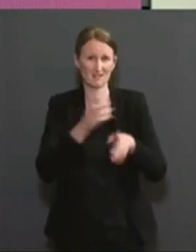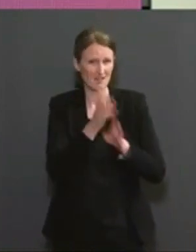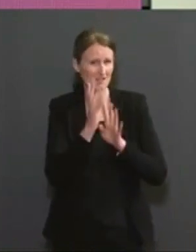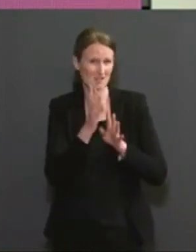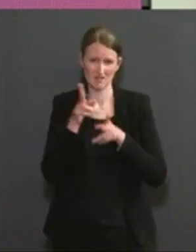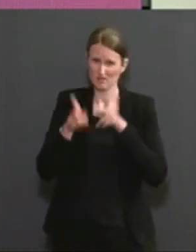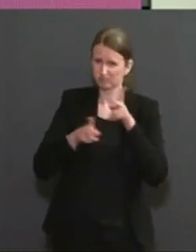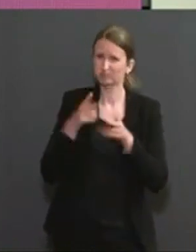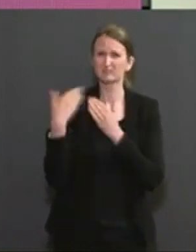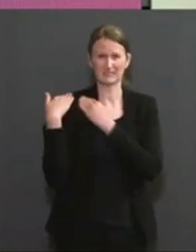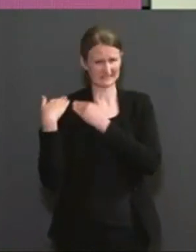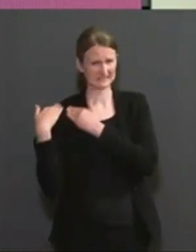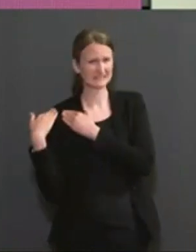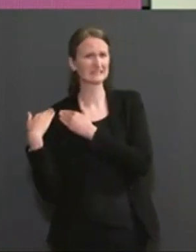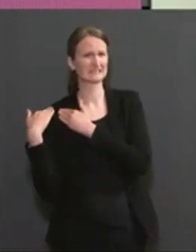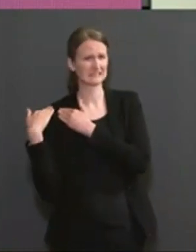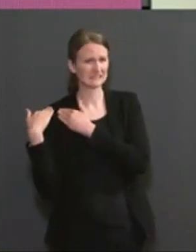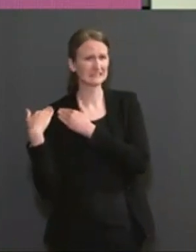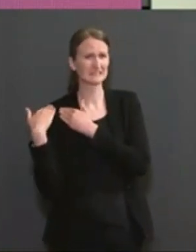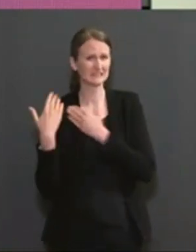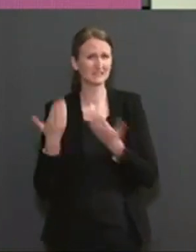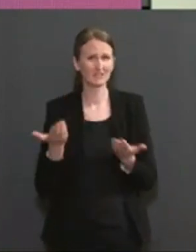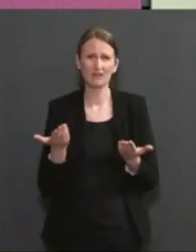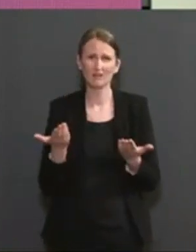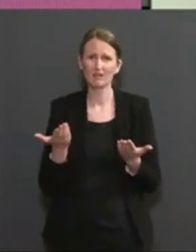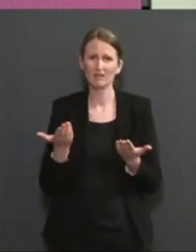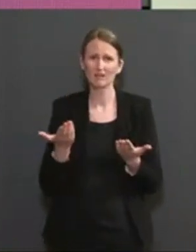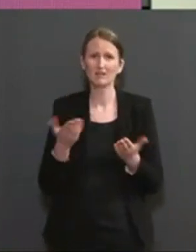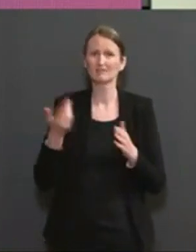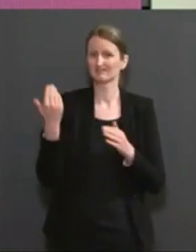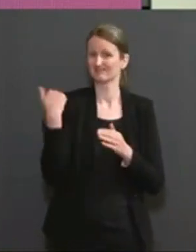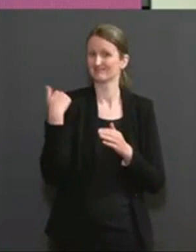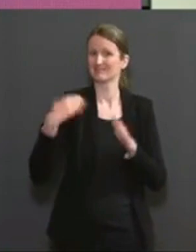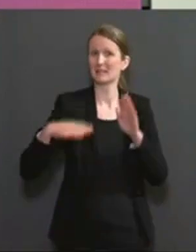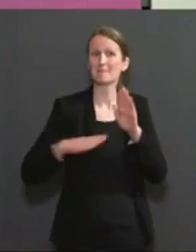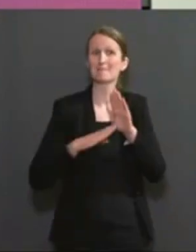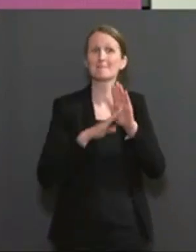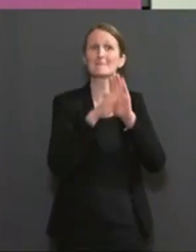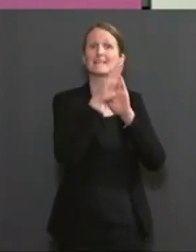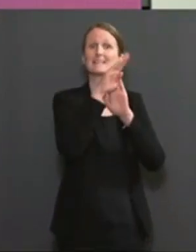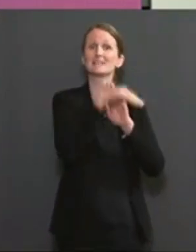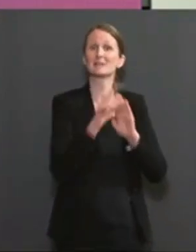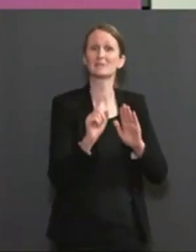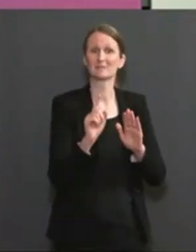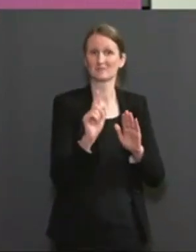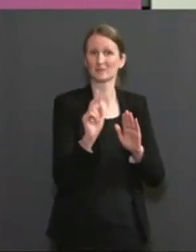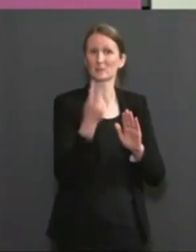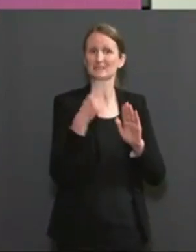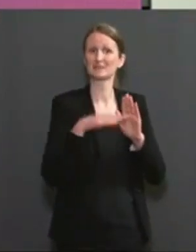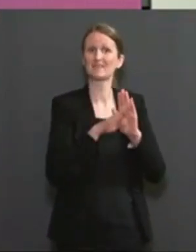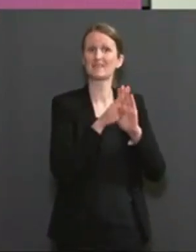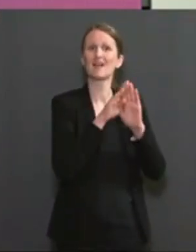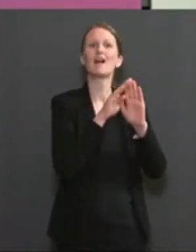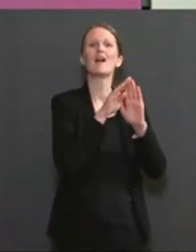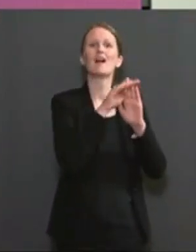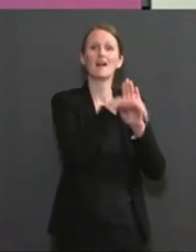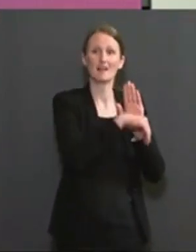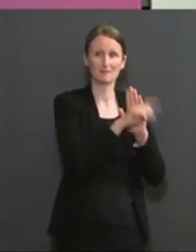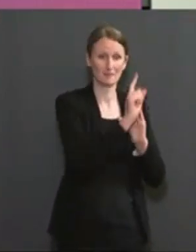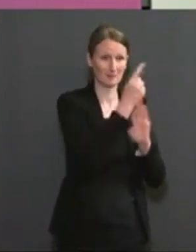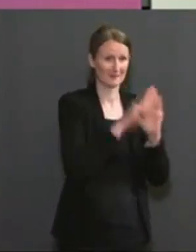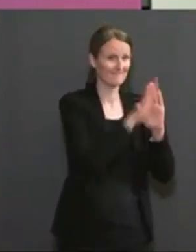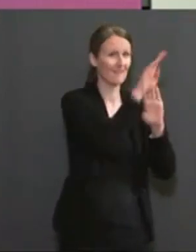que nous sommes descendus en dessous des pics de la première vague, pourtant considérés comme importants par tout le monde à ce